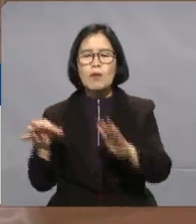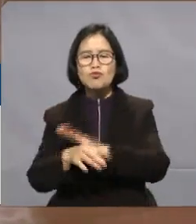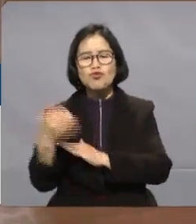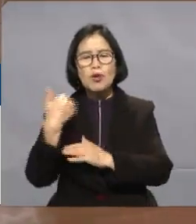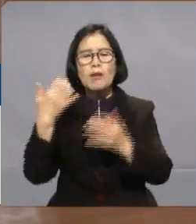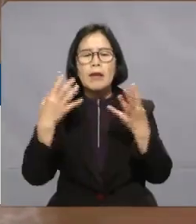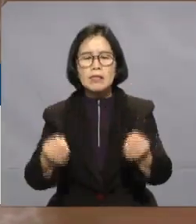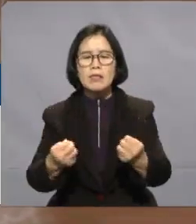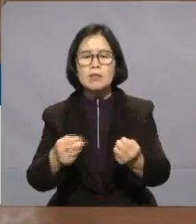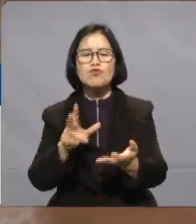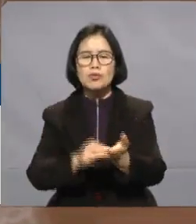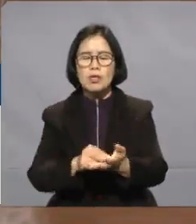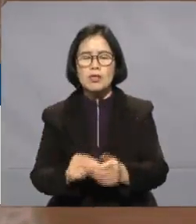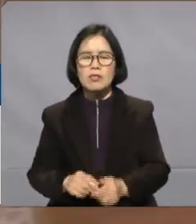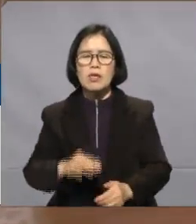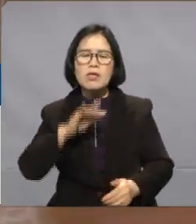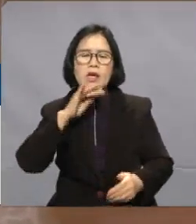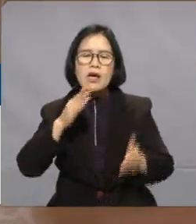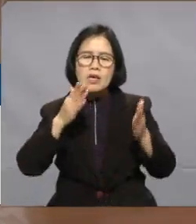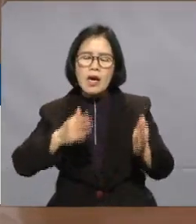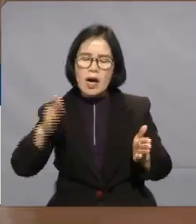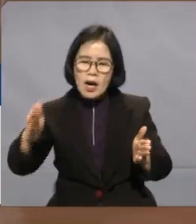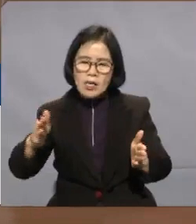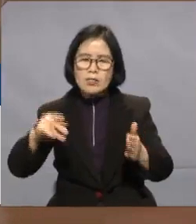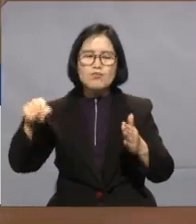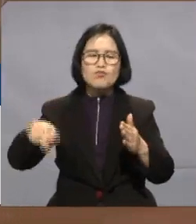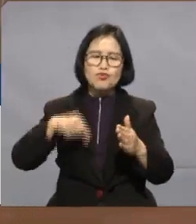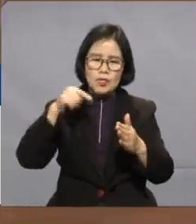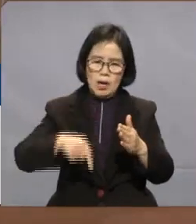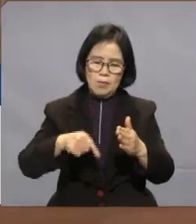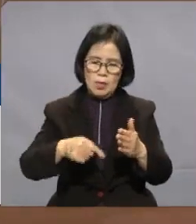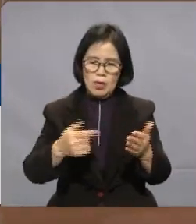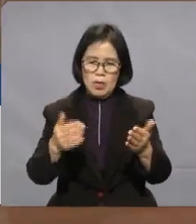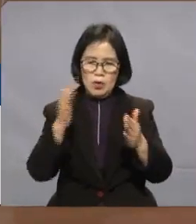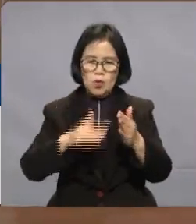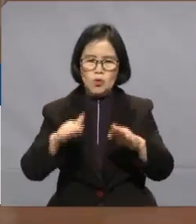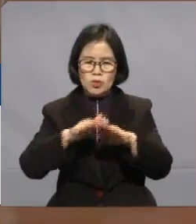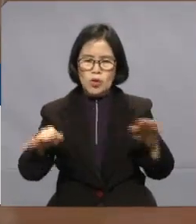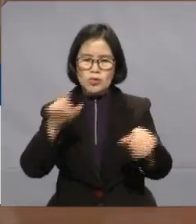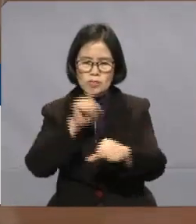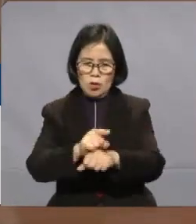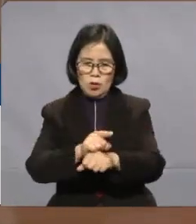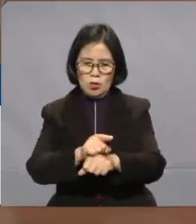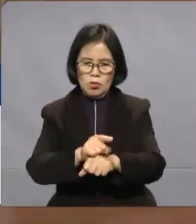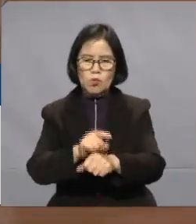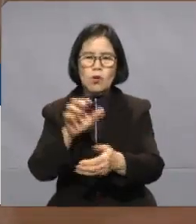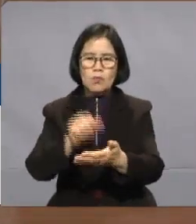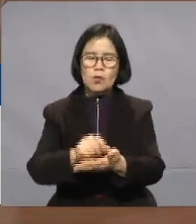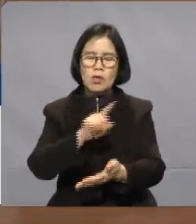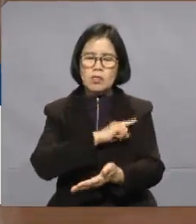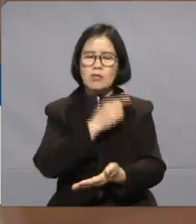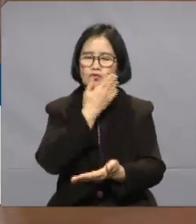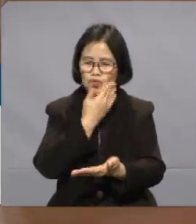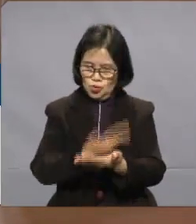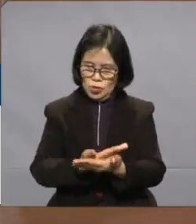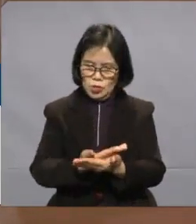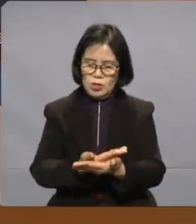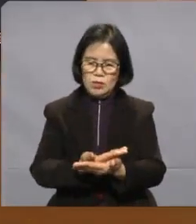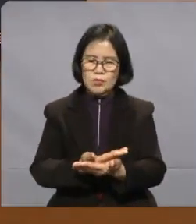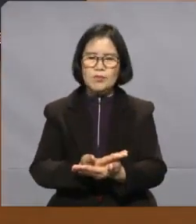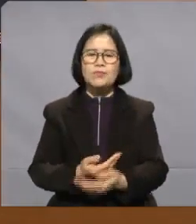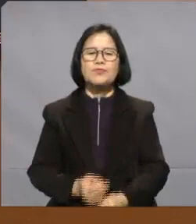문제인데 이것이 세대 간 세대 내 부담의 공정성을 확보하는 것이 저는 가장 중요한 문제가 아닐까